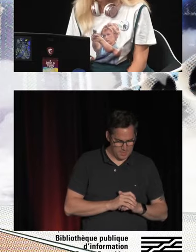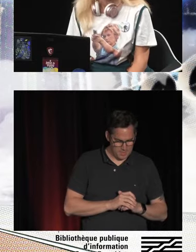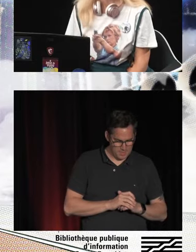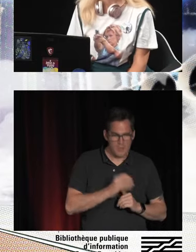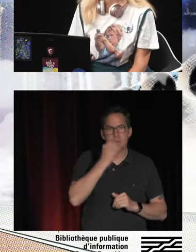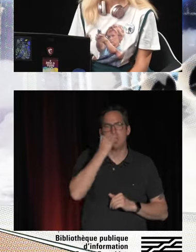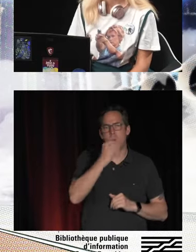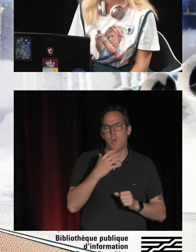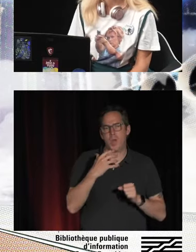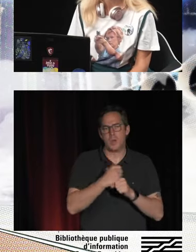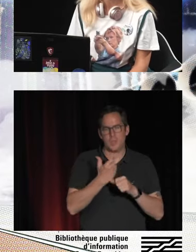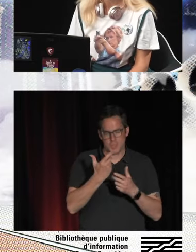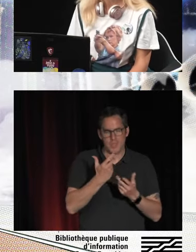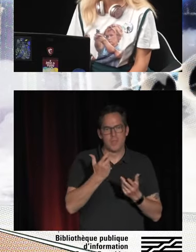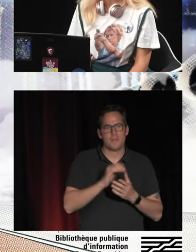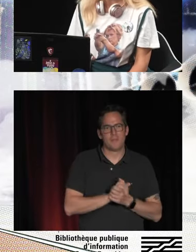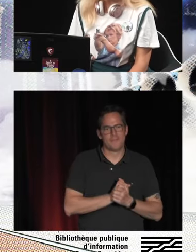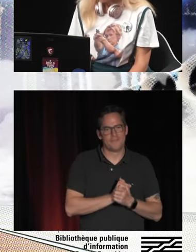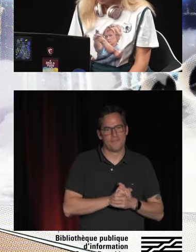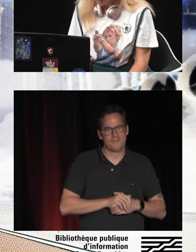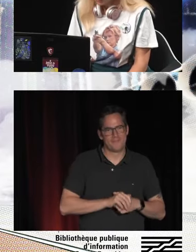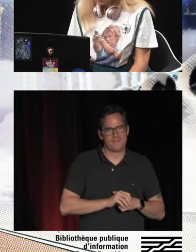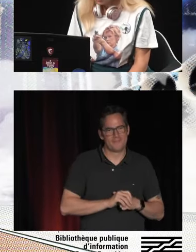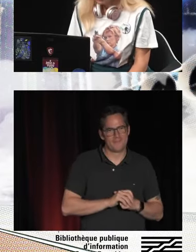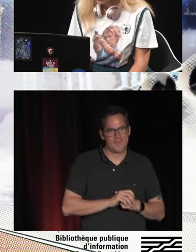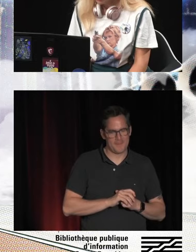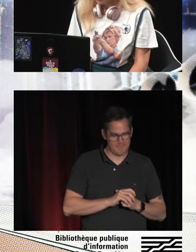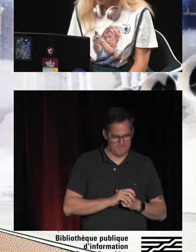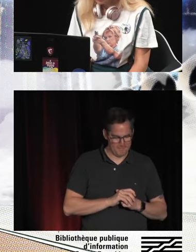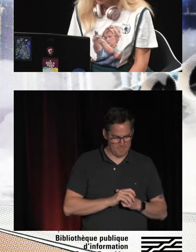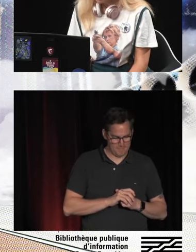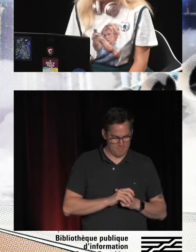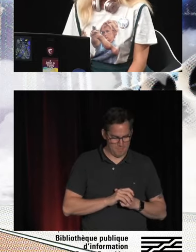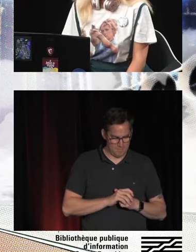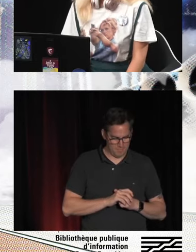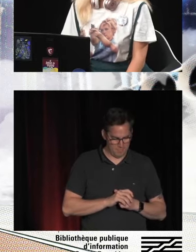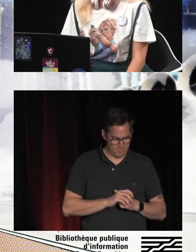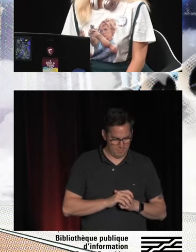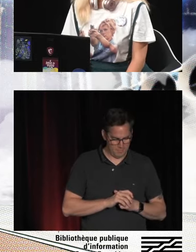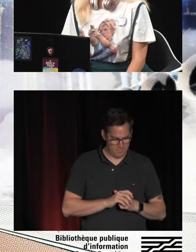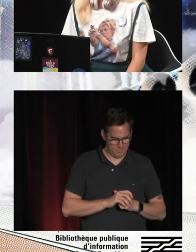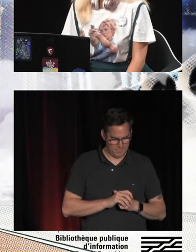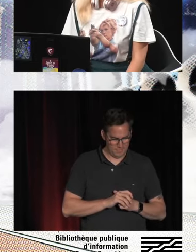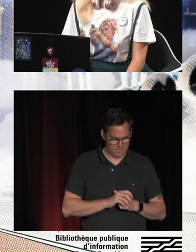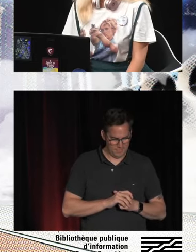Et là c'est passé, ok, merci beaucoup. Hop là, merci.